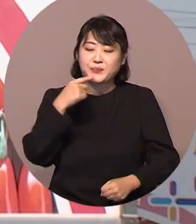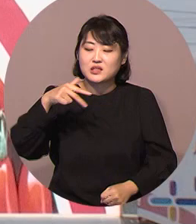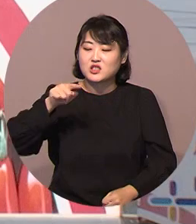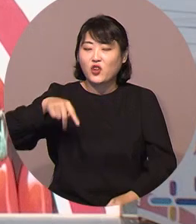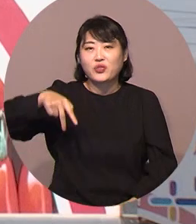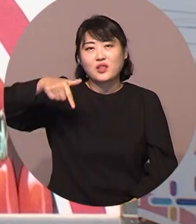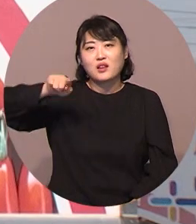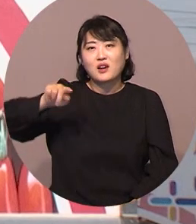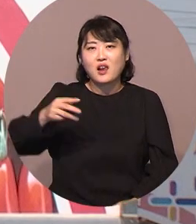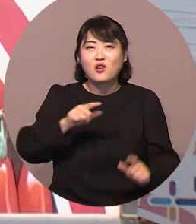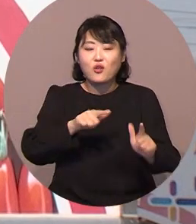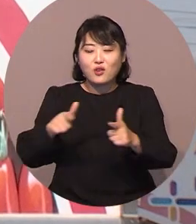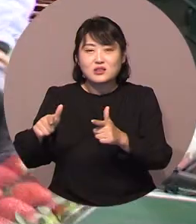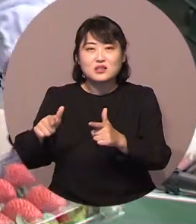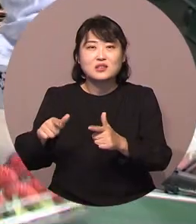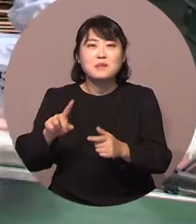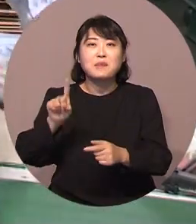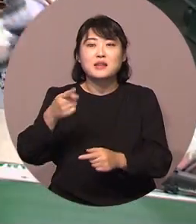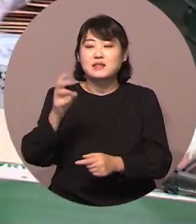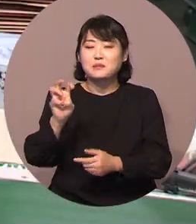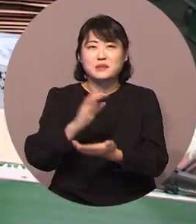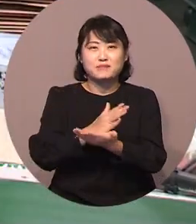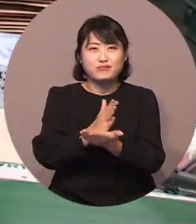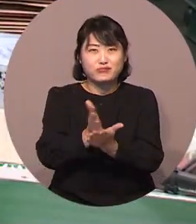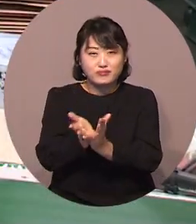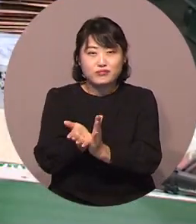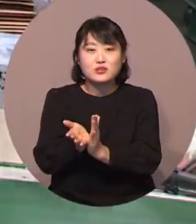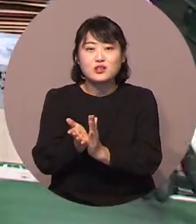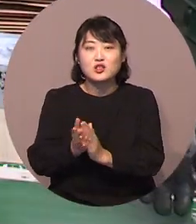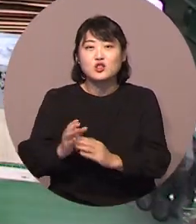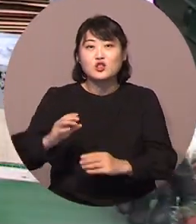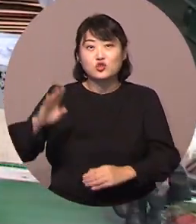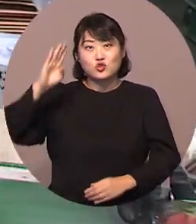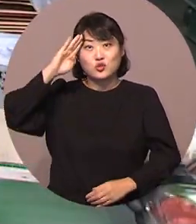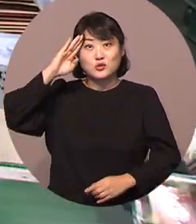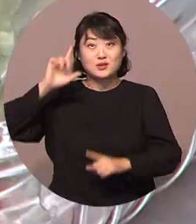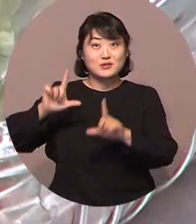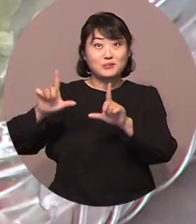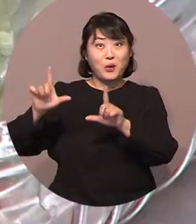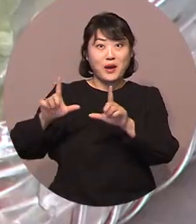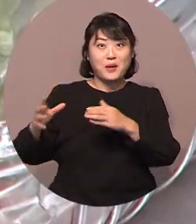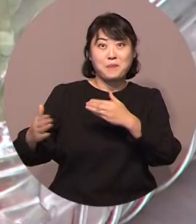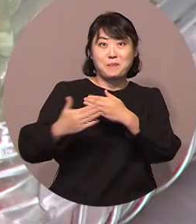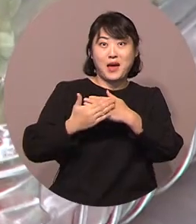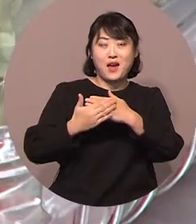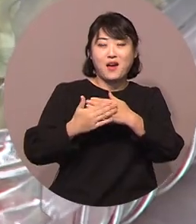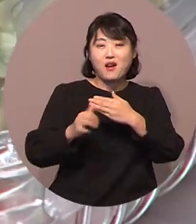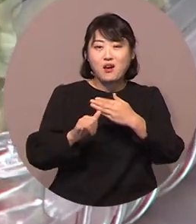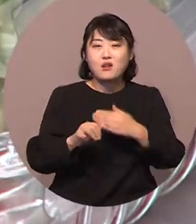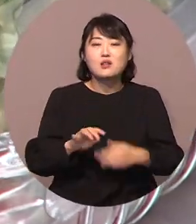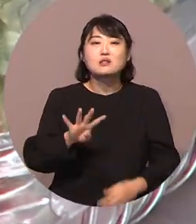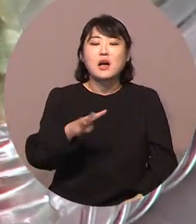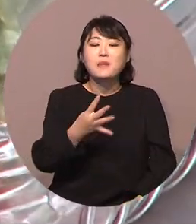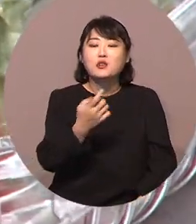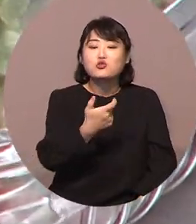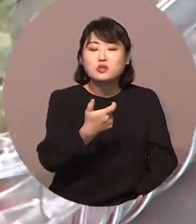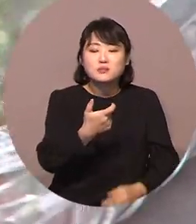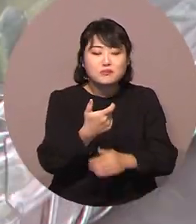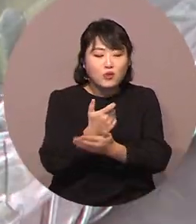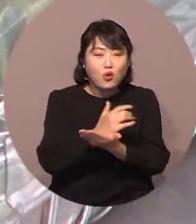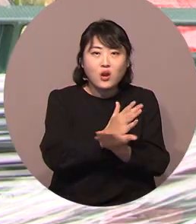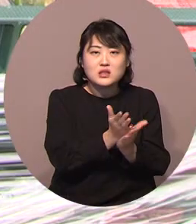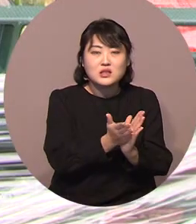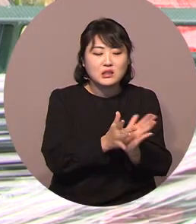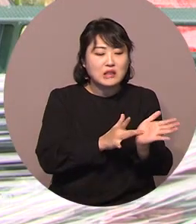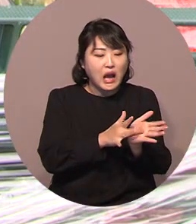논산의 대표 농특산물 130여 품목에 육군 병장 상표를 붙이고 있는데 460여의 한목에